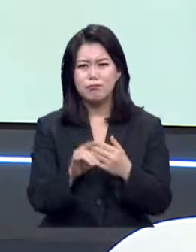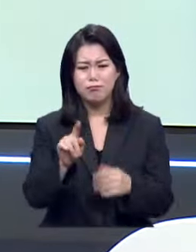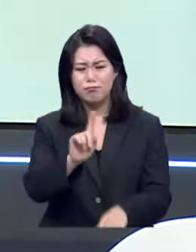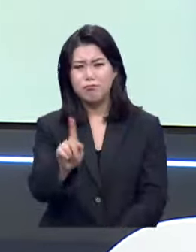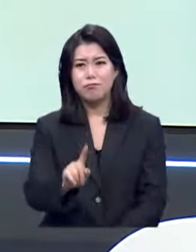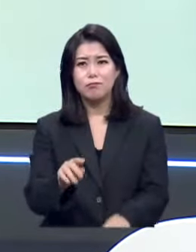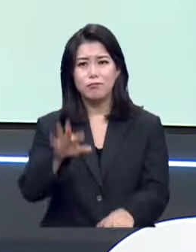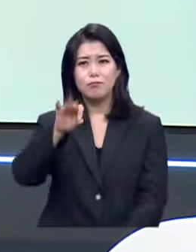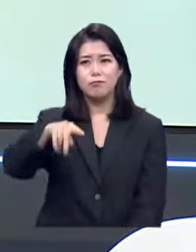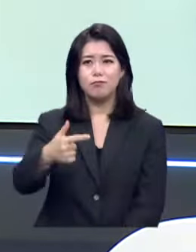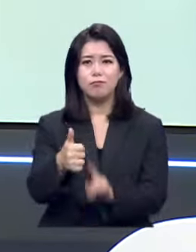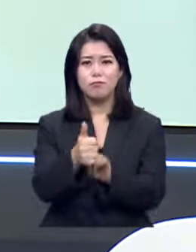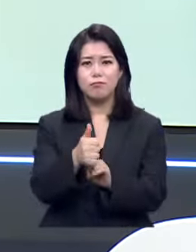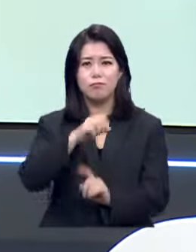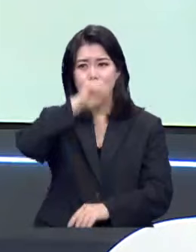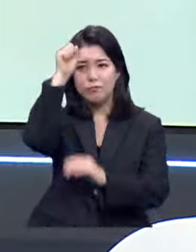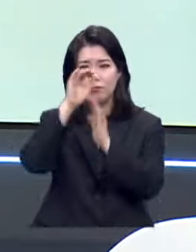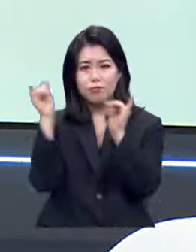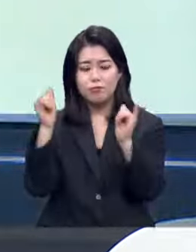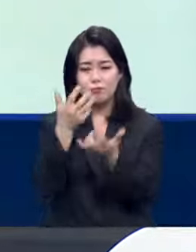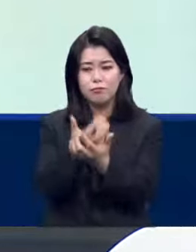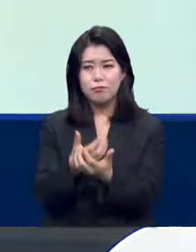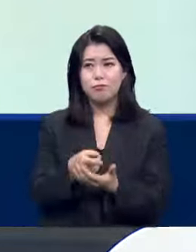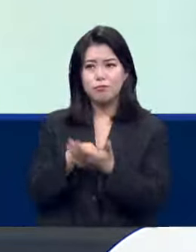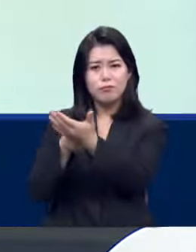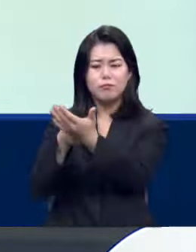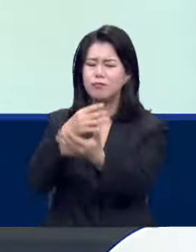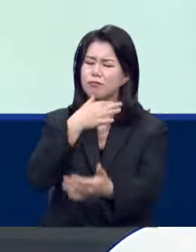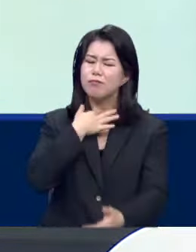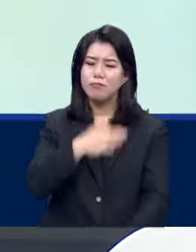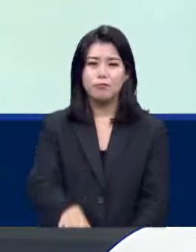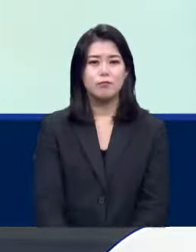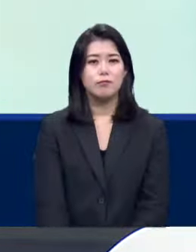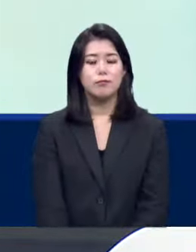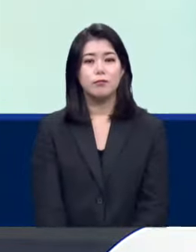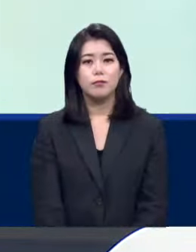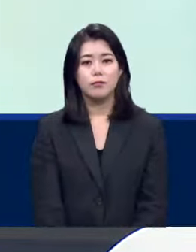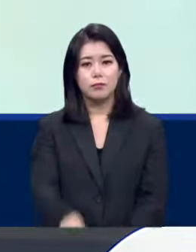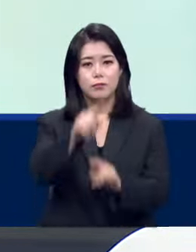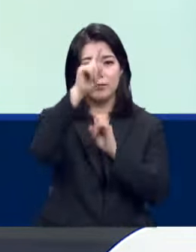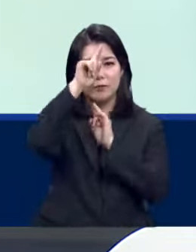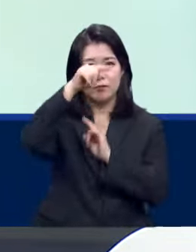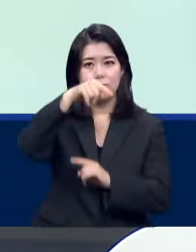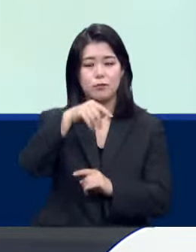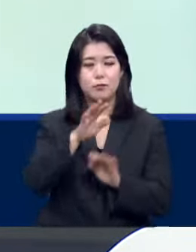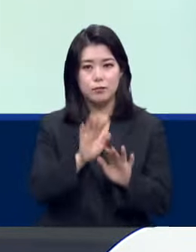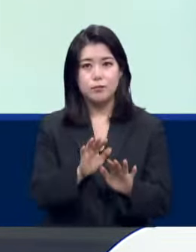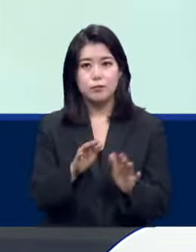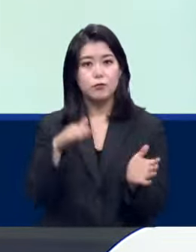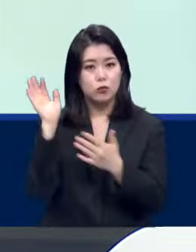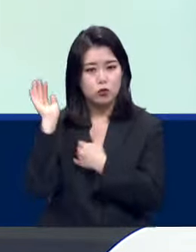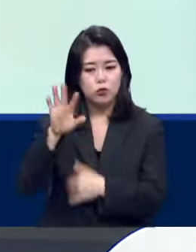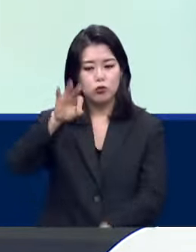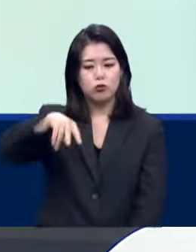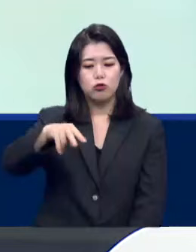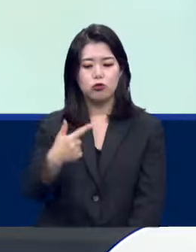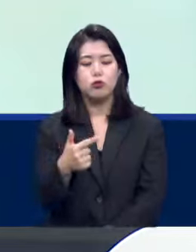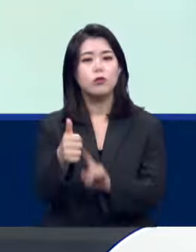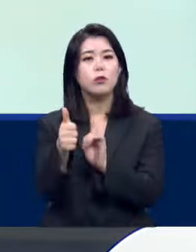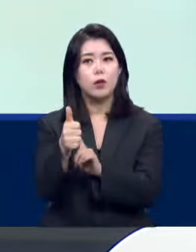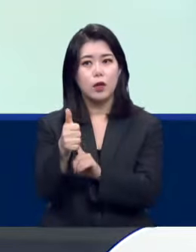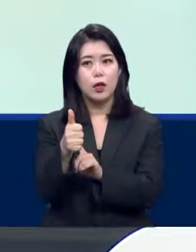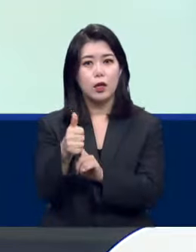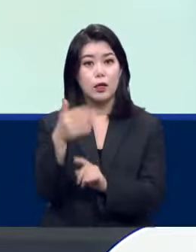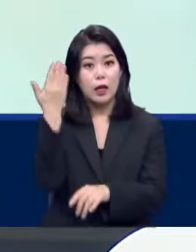공천 자료 보고 있을 수 없어예요 일단 이준석 대표 얘긴 잠깐 뒤에 좀 해보고요 윤상현